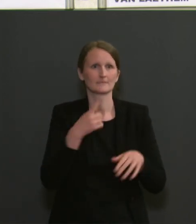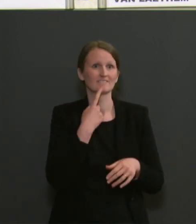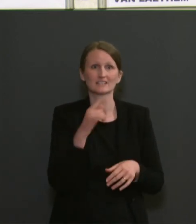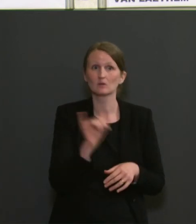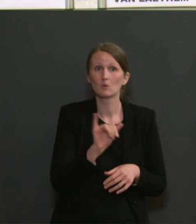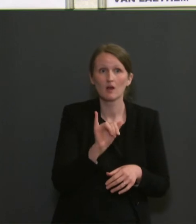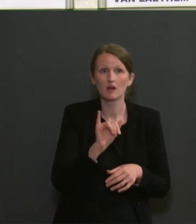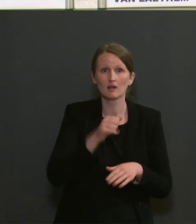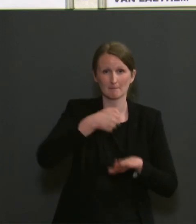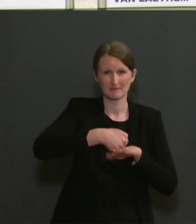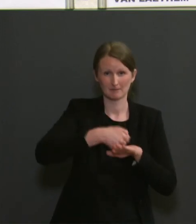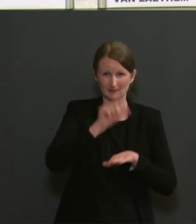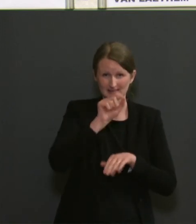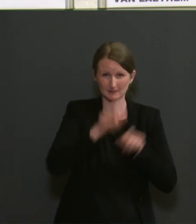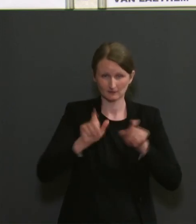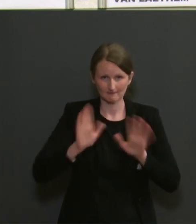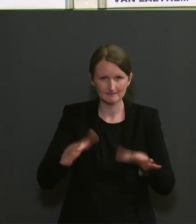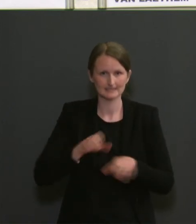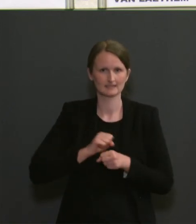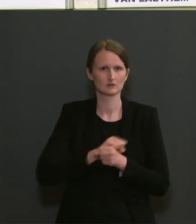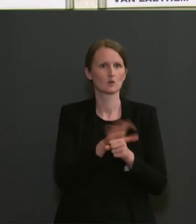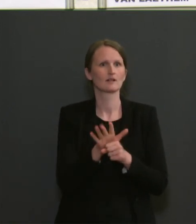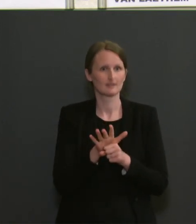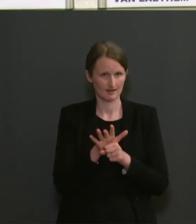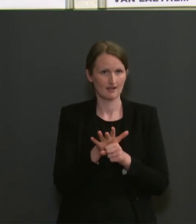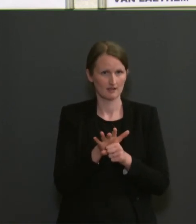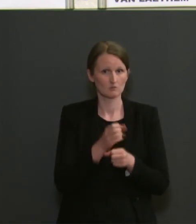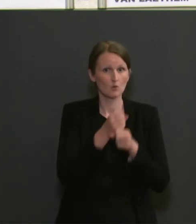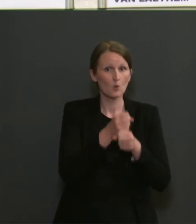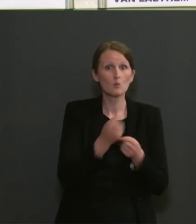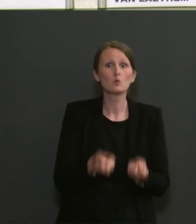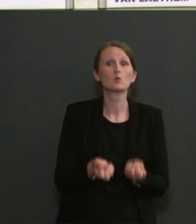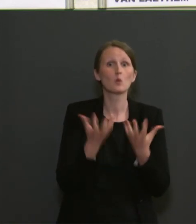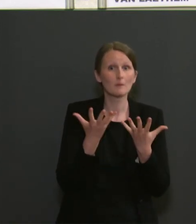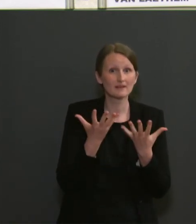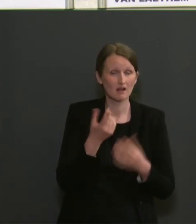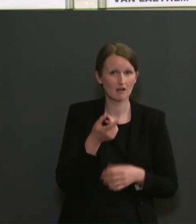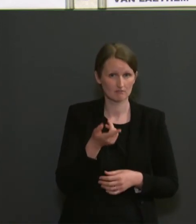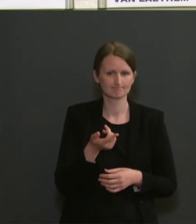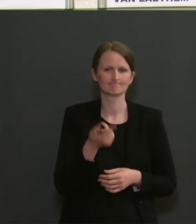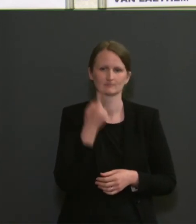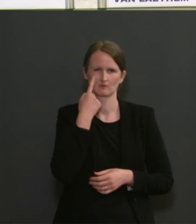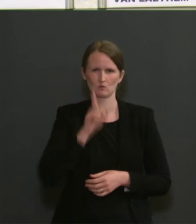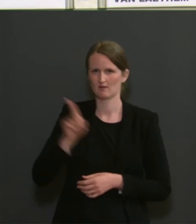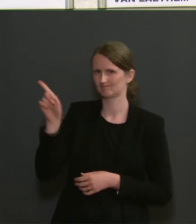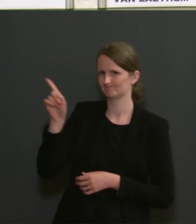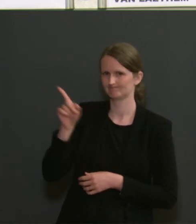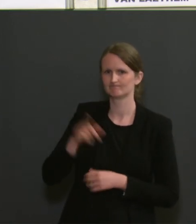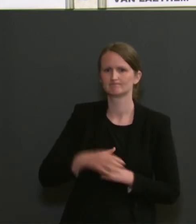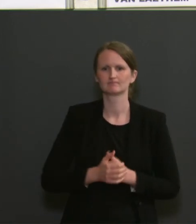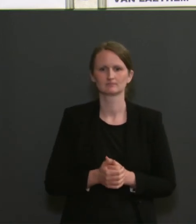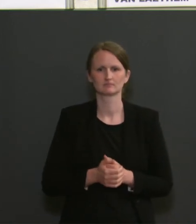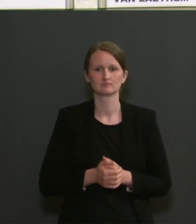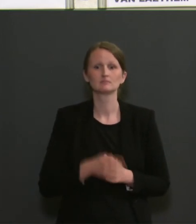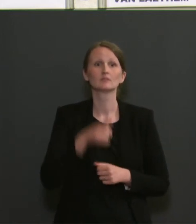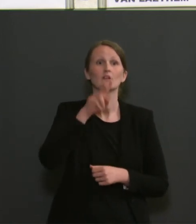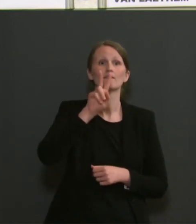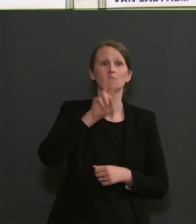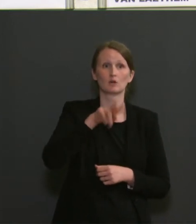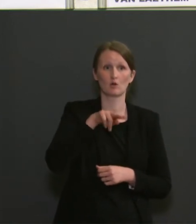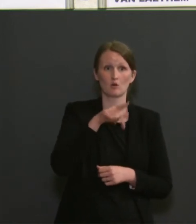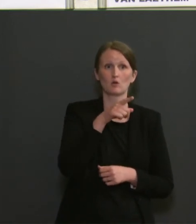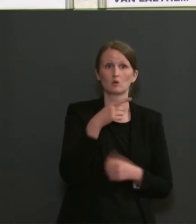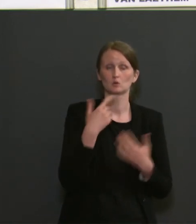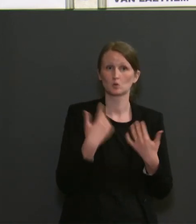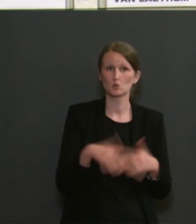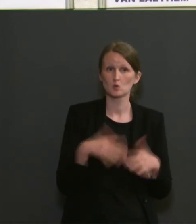personnes, au moins 10 cas, ce que l'on voit sur ce troisième graphique, on se rend compte là aussi que la situation s'est altérée